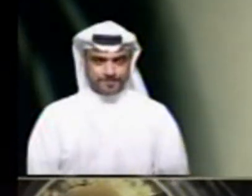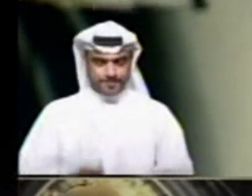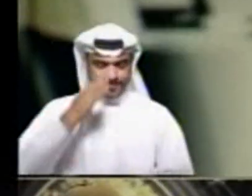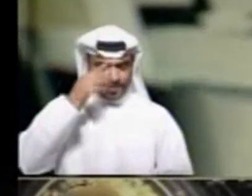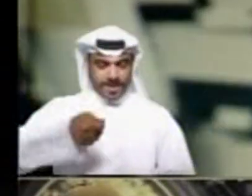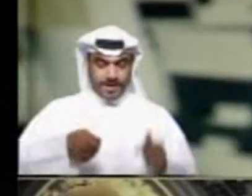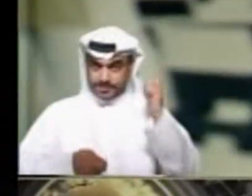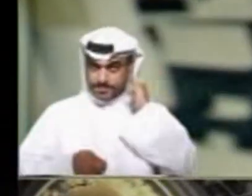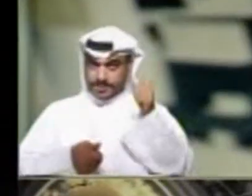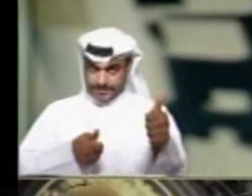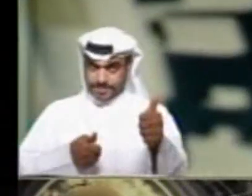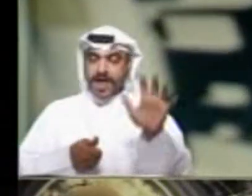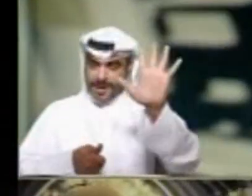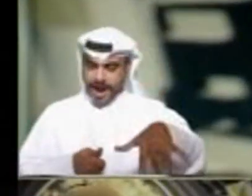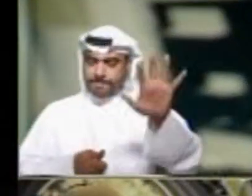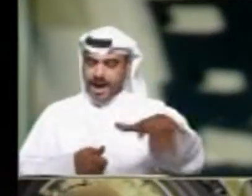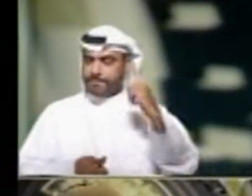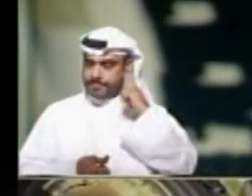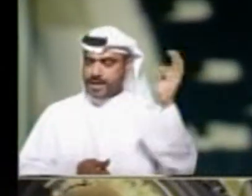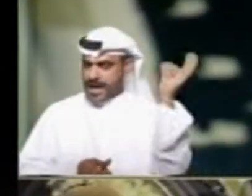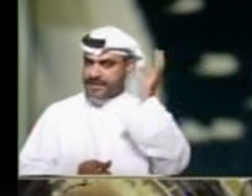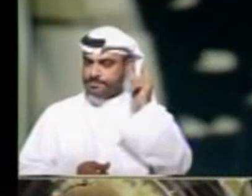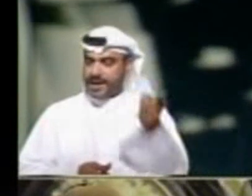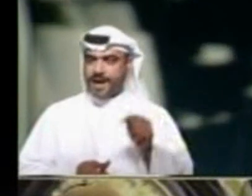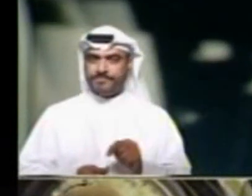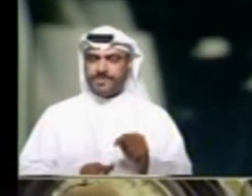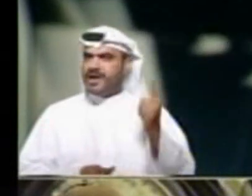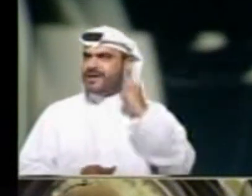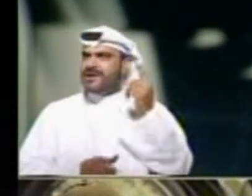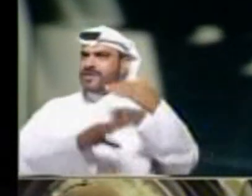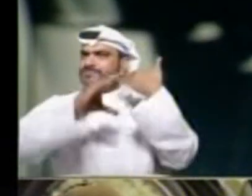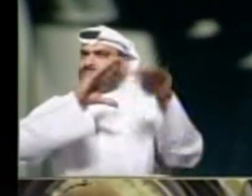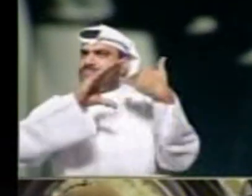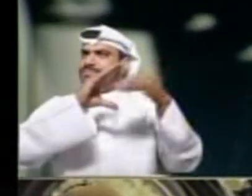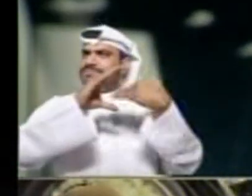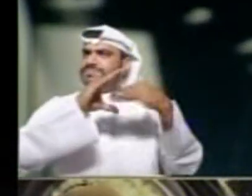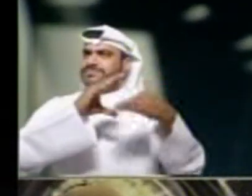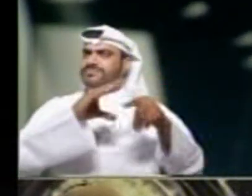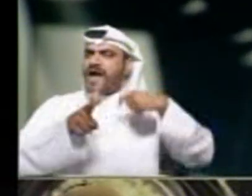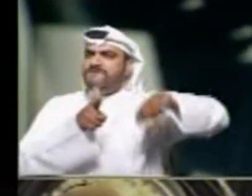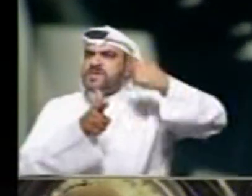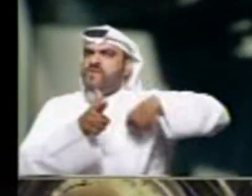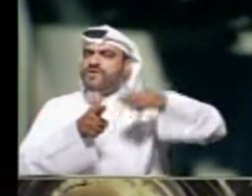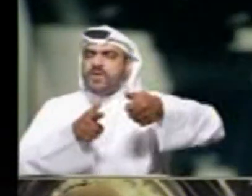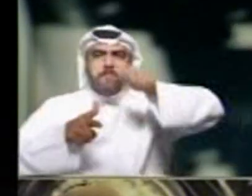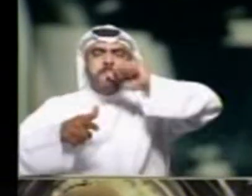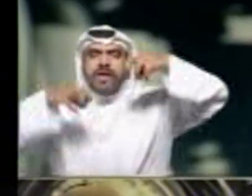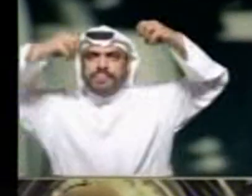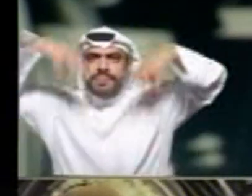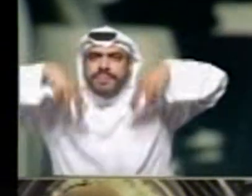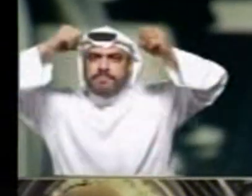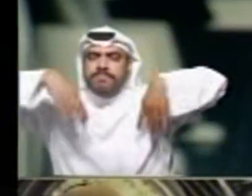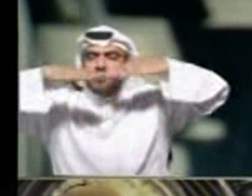هل تسمعني؟ نعم، تفضل. نعم، هناك انتشرت بعض مقاطع الفيديو لمبنى تيفور، يبدو